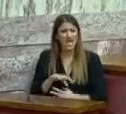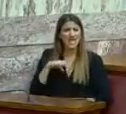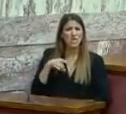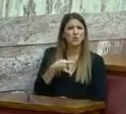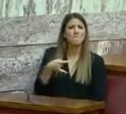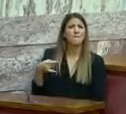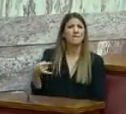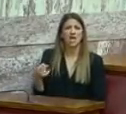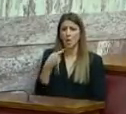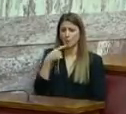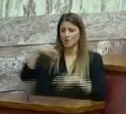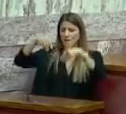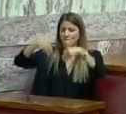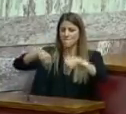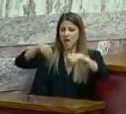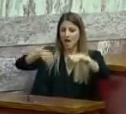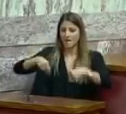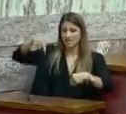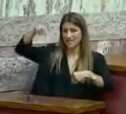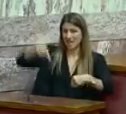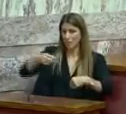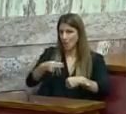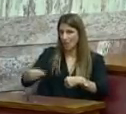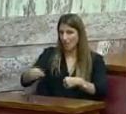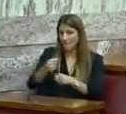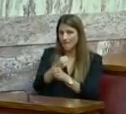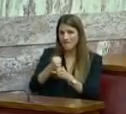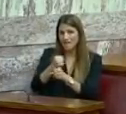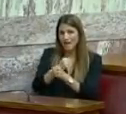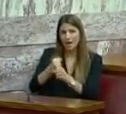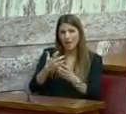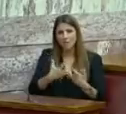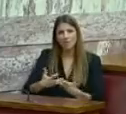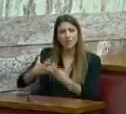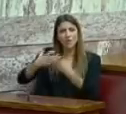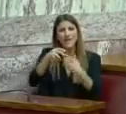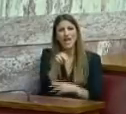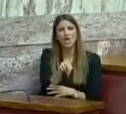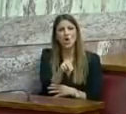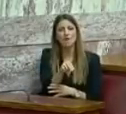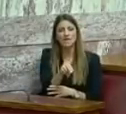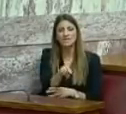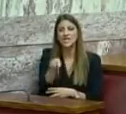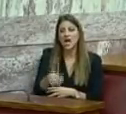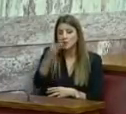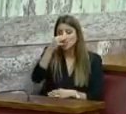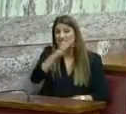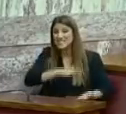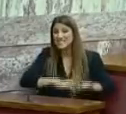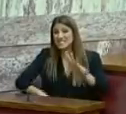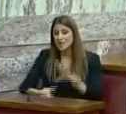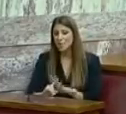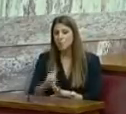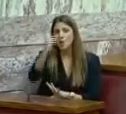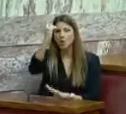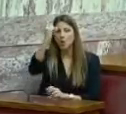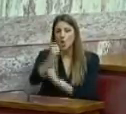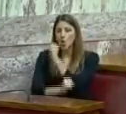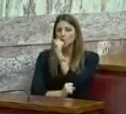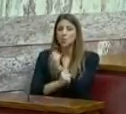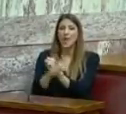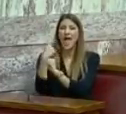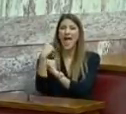είναι σκάνδαλο του αιώνα. Όχι για το αν είναι η μεγαλύτερη οικονομική ζημιά του